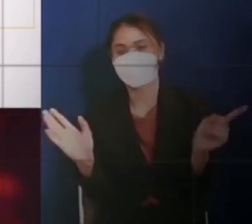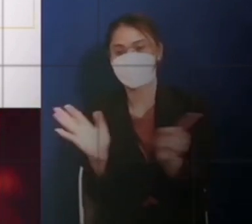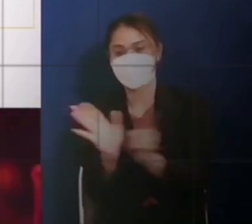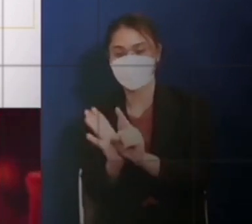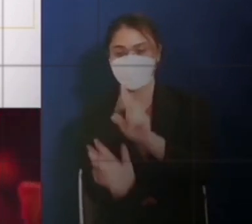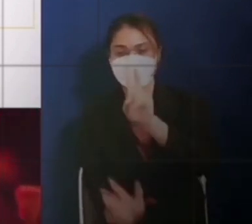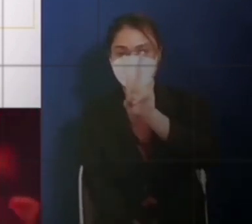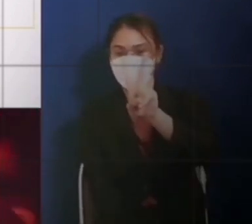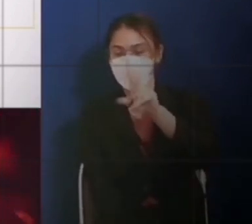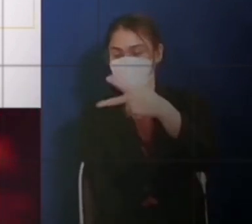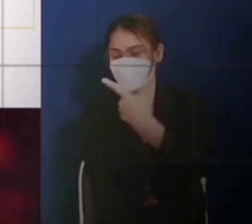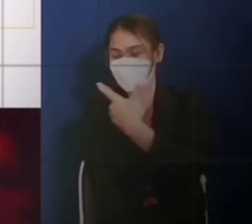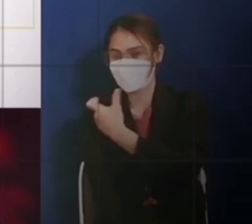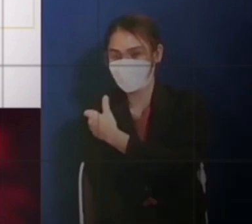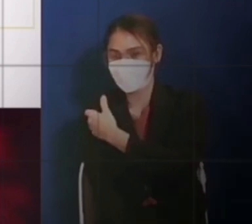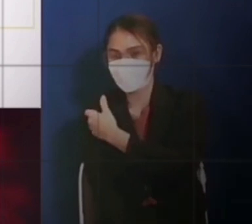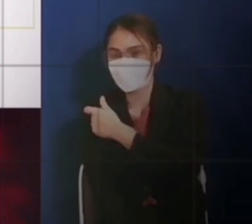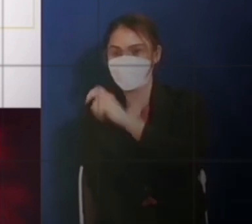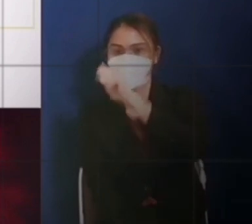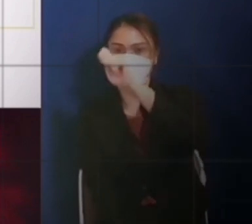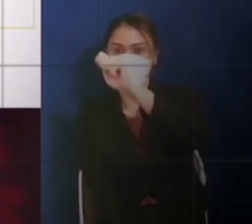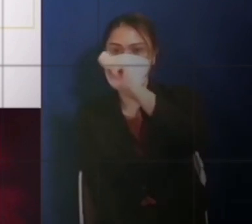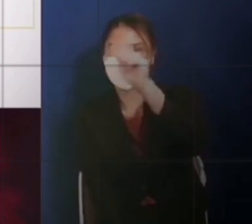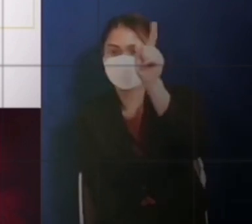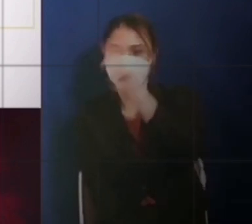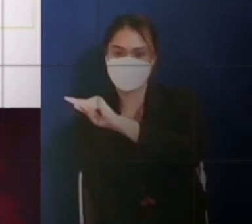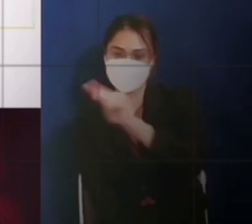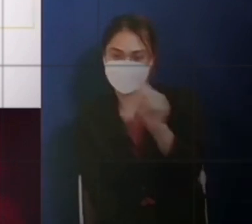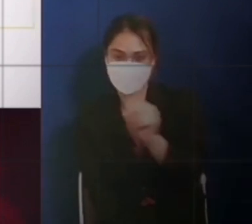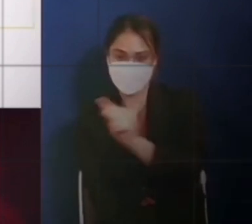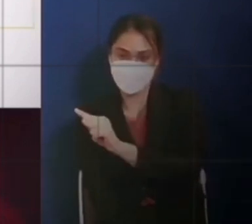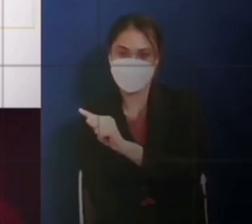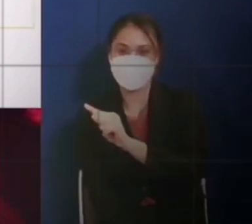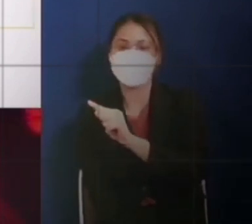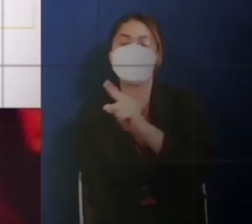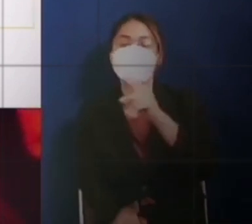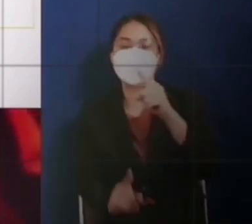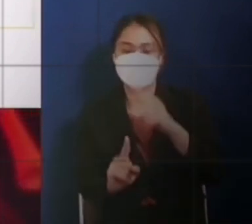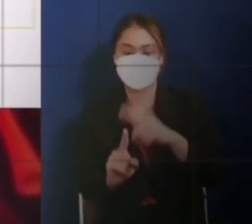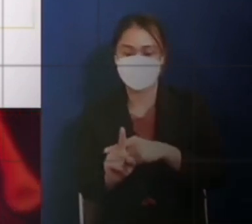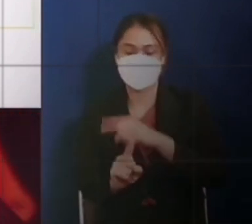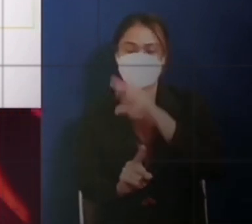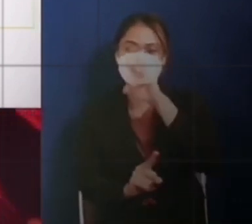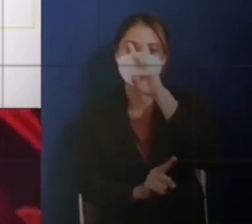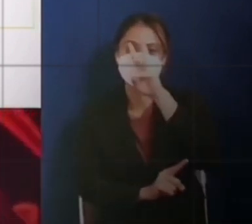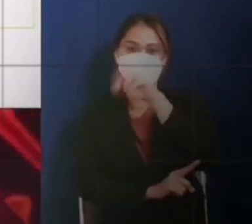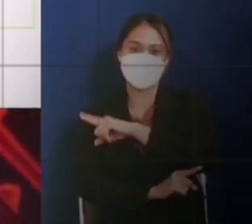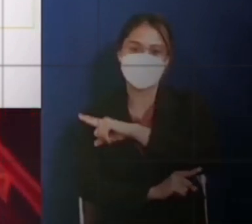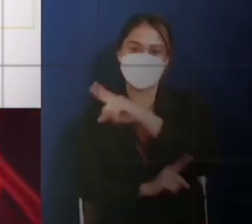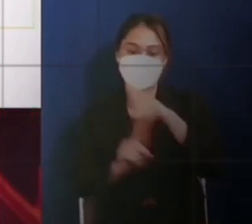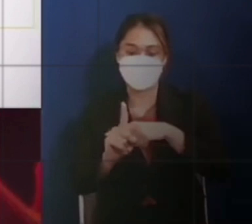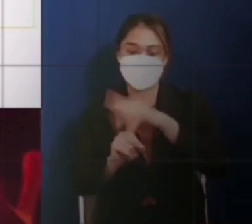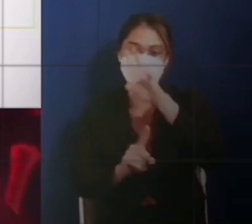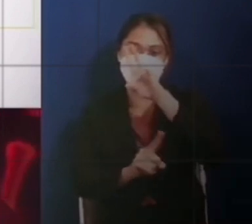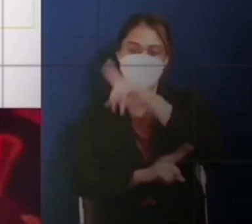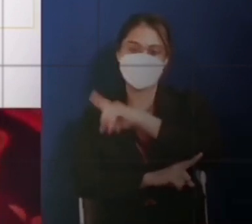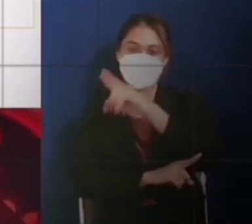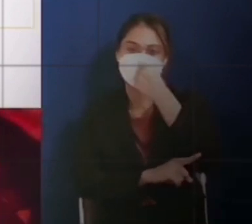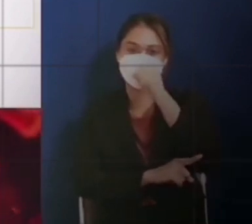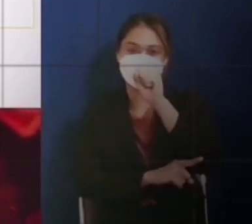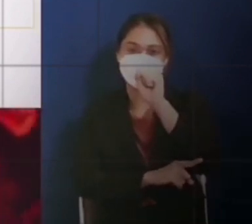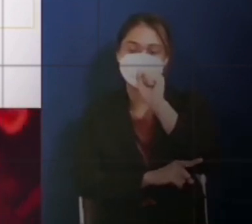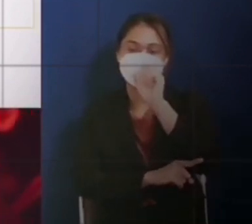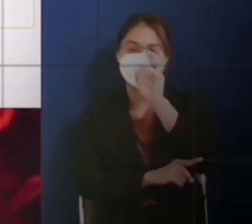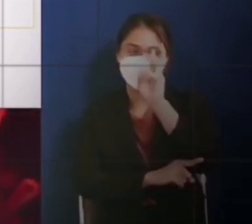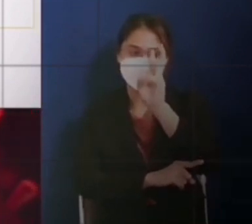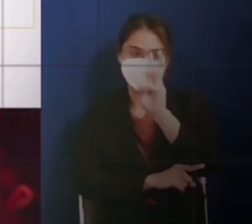ฉีดวัคซีนแอสตราเซเนกานะครับเมื่อวันที่19กรกฎาคมคือวันจันทร์ที่ผ่านมาซึ่งเป็นช่วง